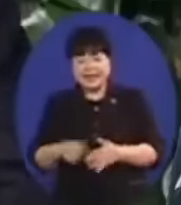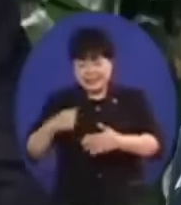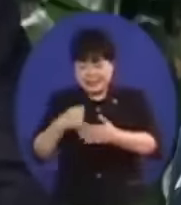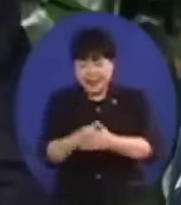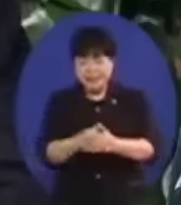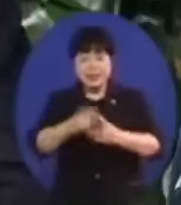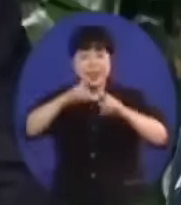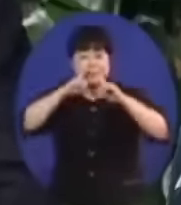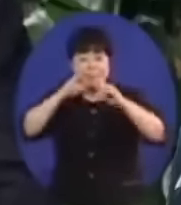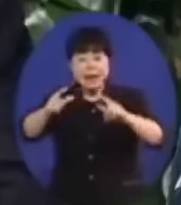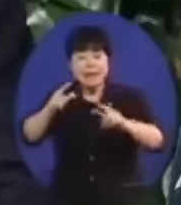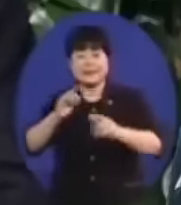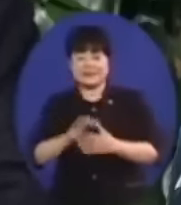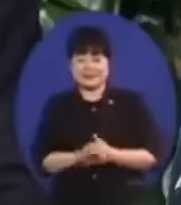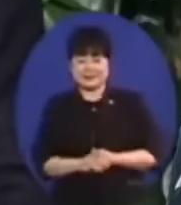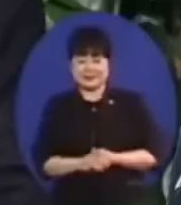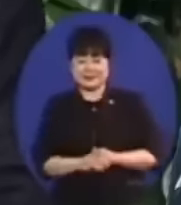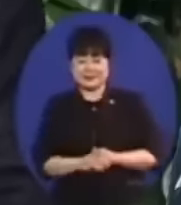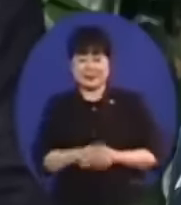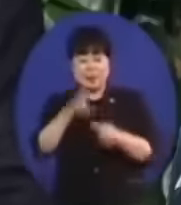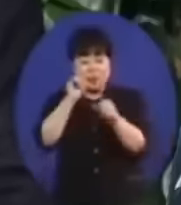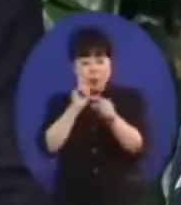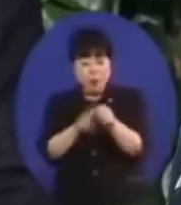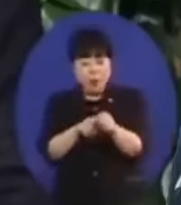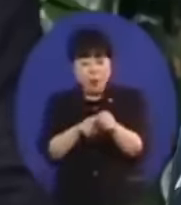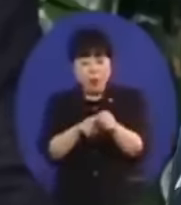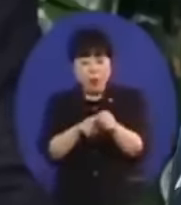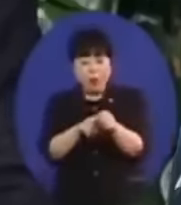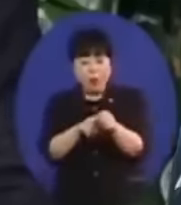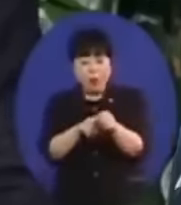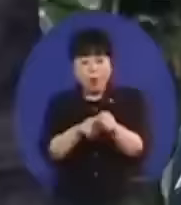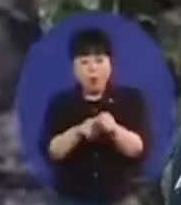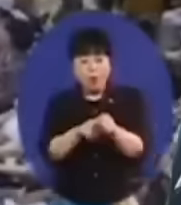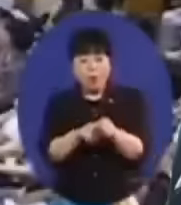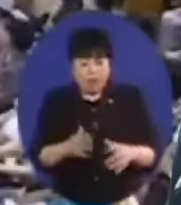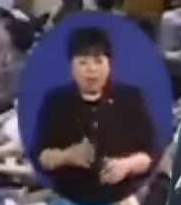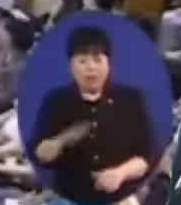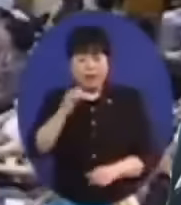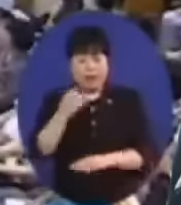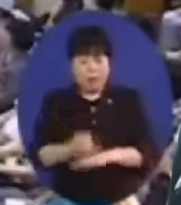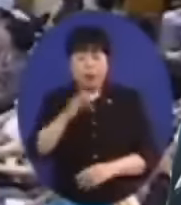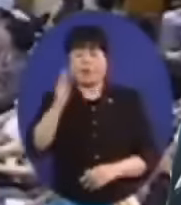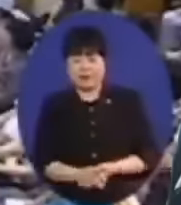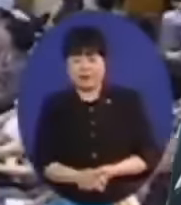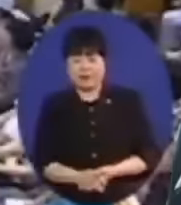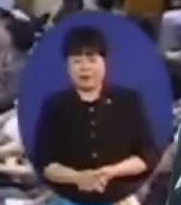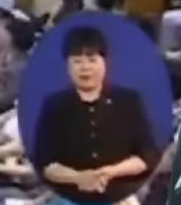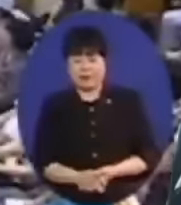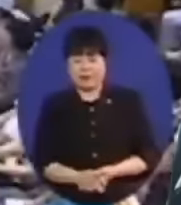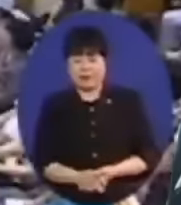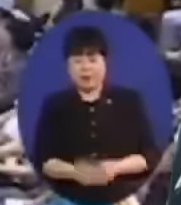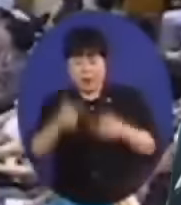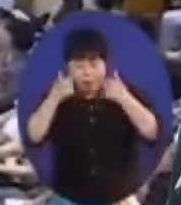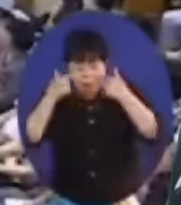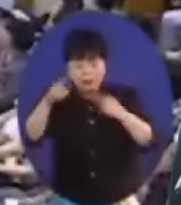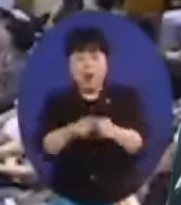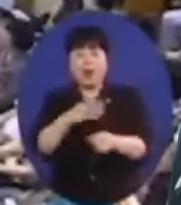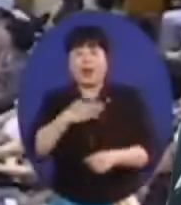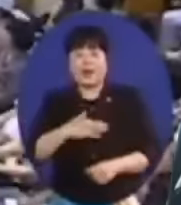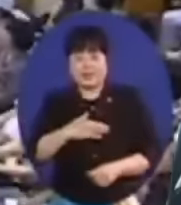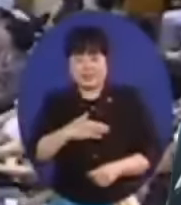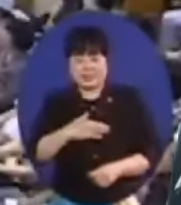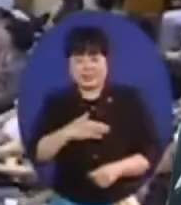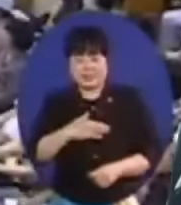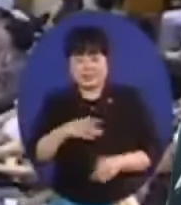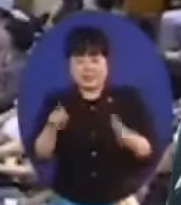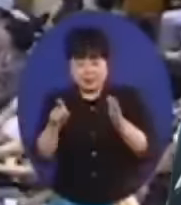담대하게 말해야 되는 것입니다. 우리의 목표를 상실하면 안 돼요. 인생을 사는 것도 명확한 목표가 있어야